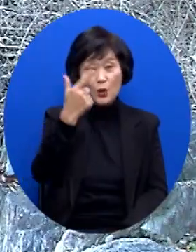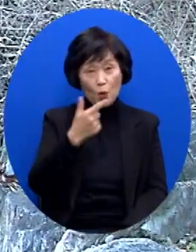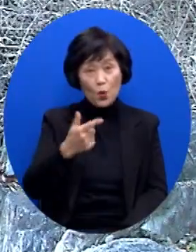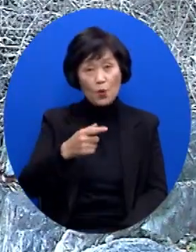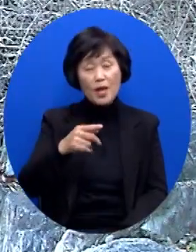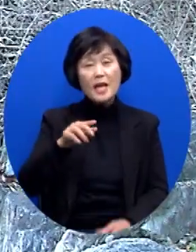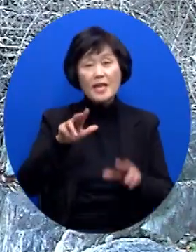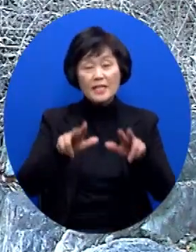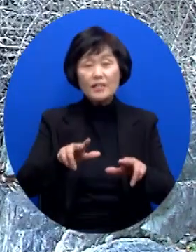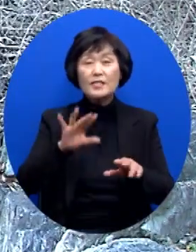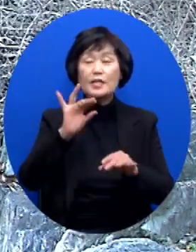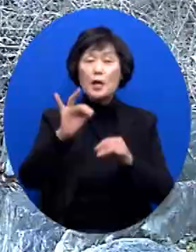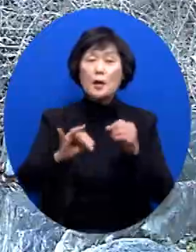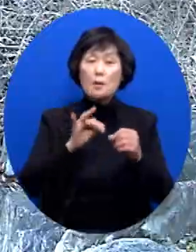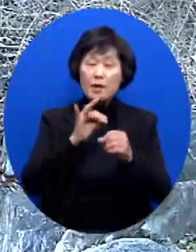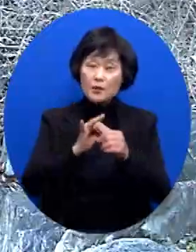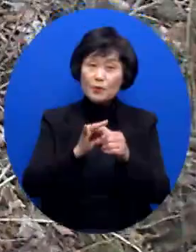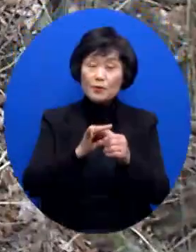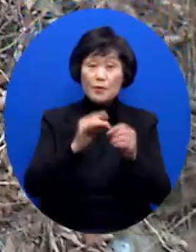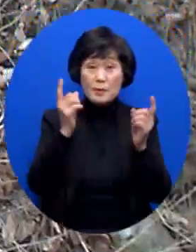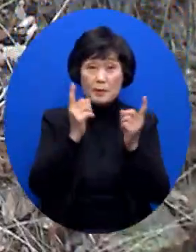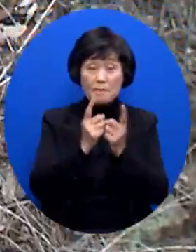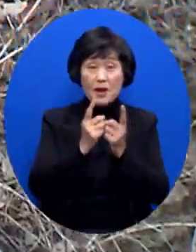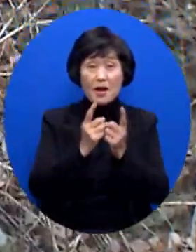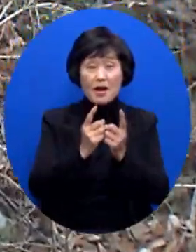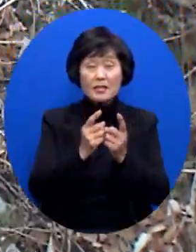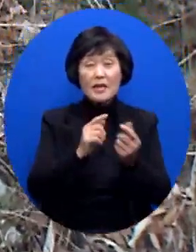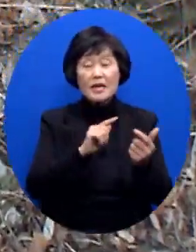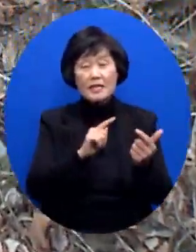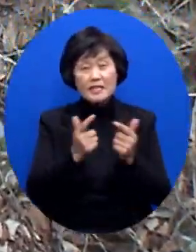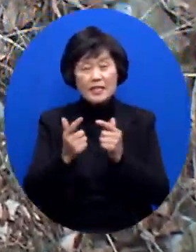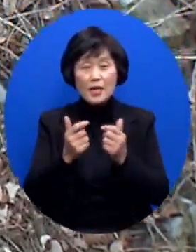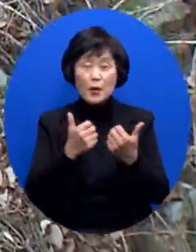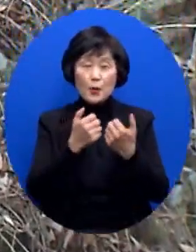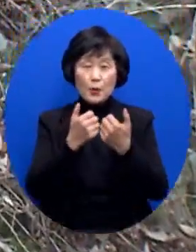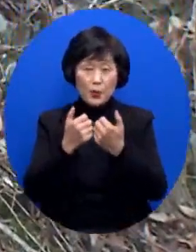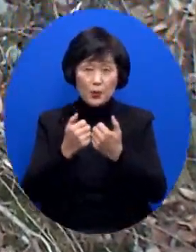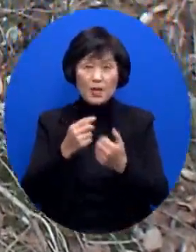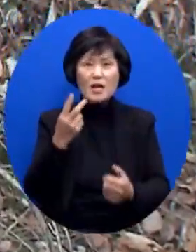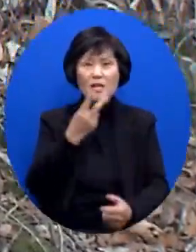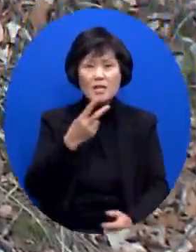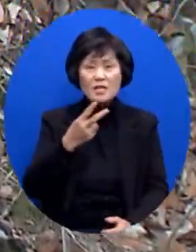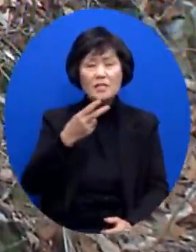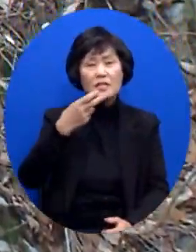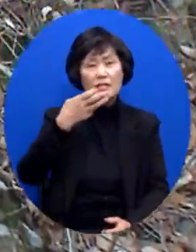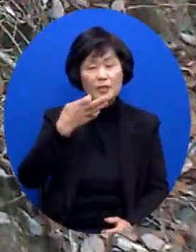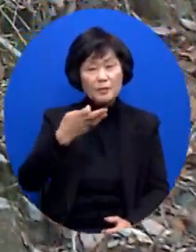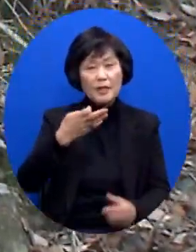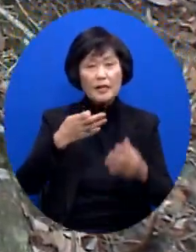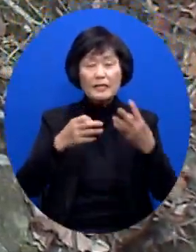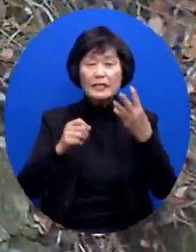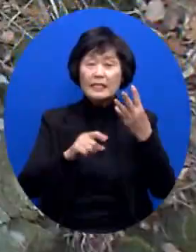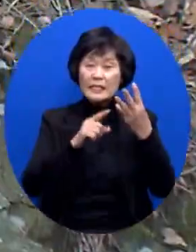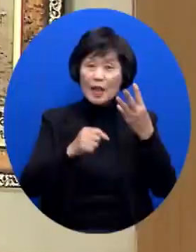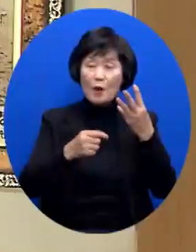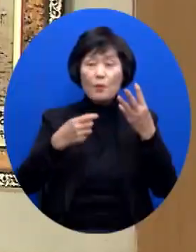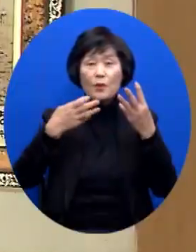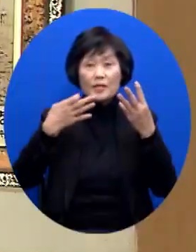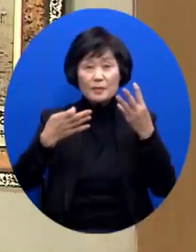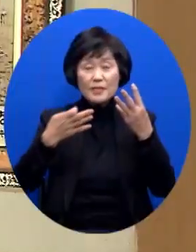100주년을 맞아 총회에서 노회 분립을 연구, 논의해 2014년 3월 14일 분립예배를